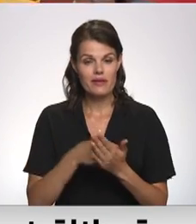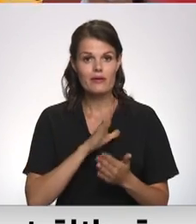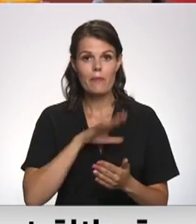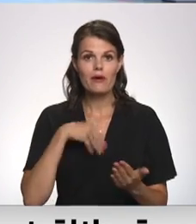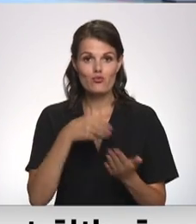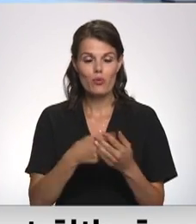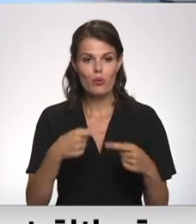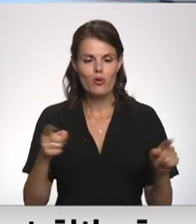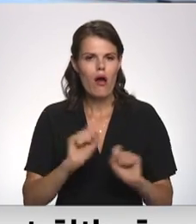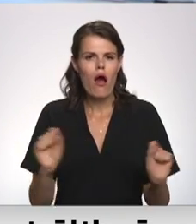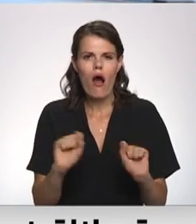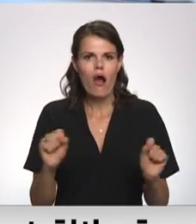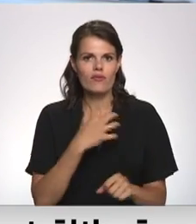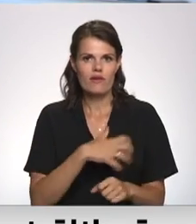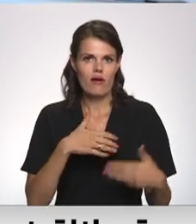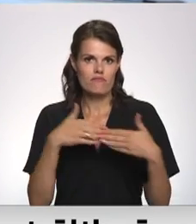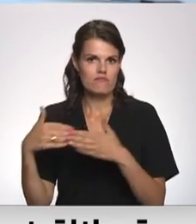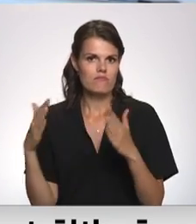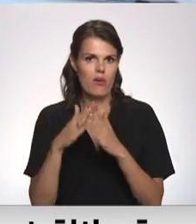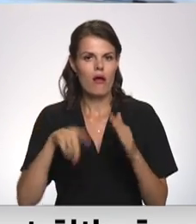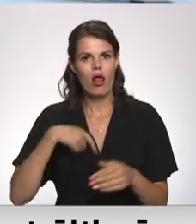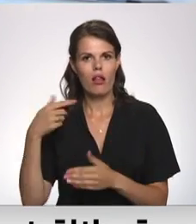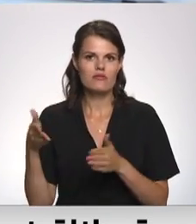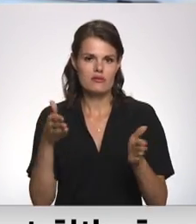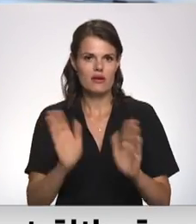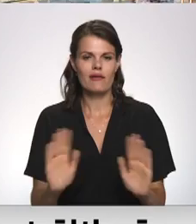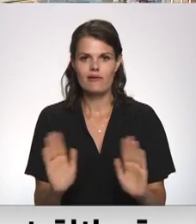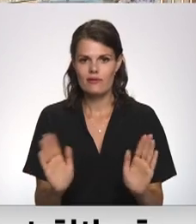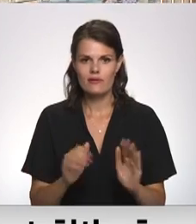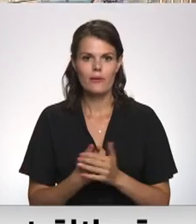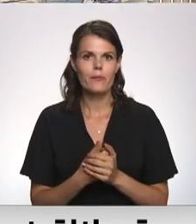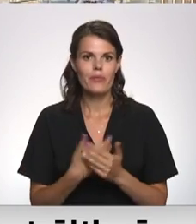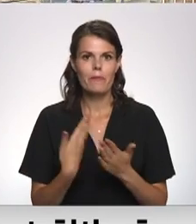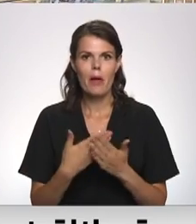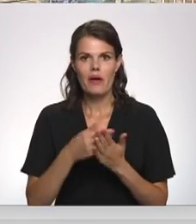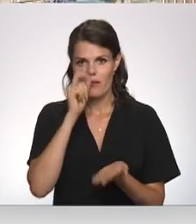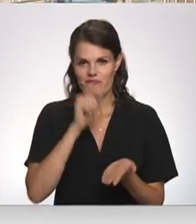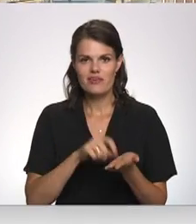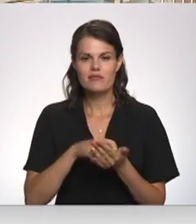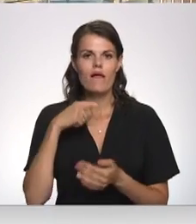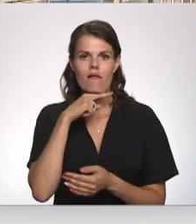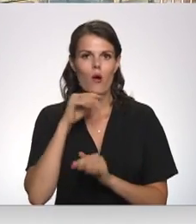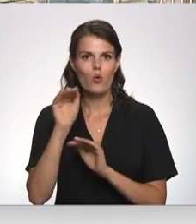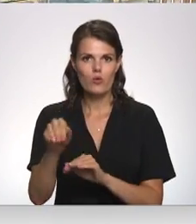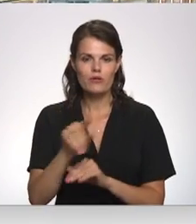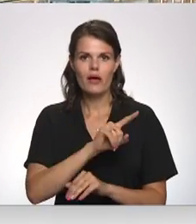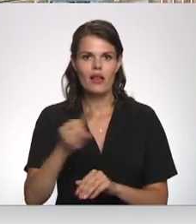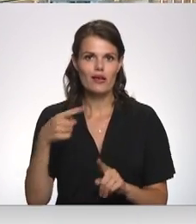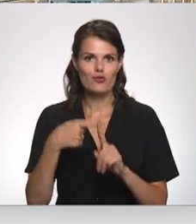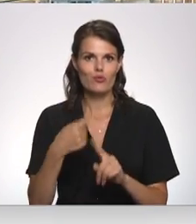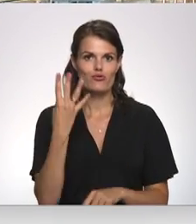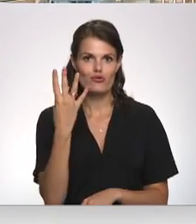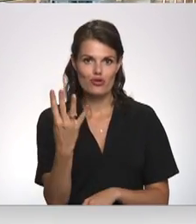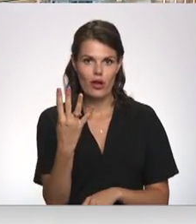produkta iegādes, pēc iespējas ātrāk tie jānogādā mājās. Piemēram, vistas gaļai uzglabāšanas temperatūra ir līdz plus 4